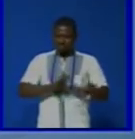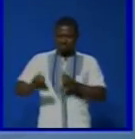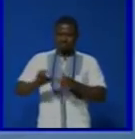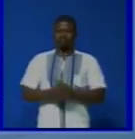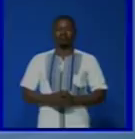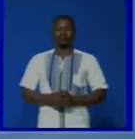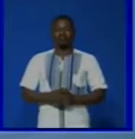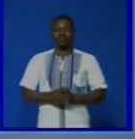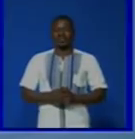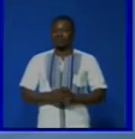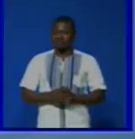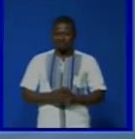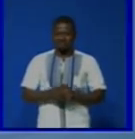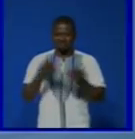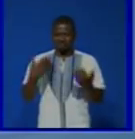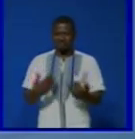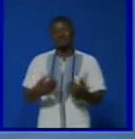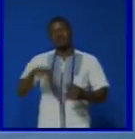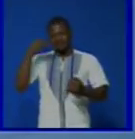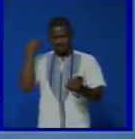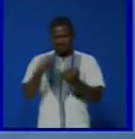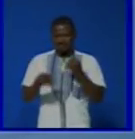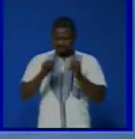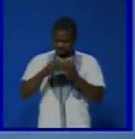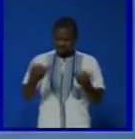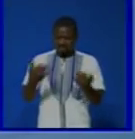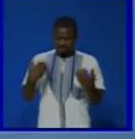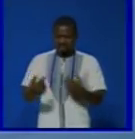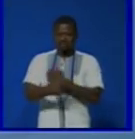Et c'est ainsi que nous concluons aussi ce journal de 13h sur la ETB.